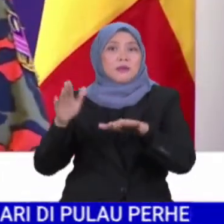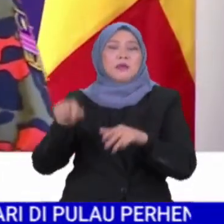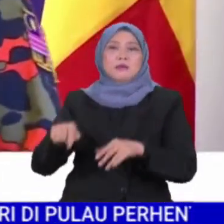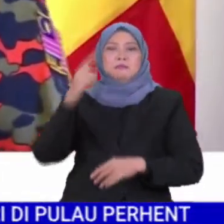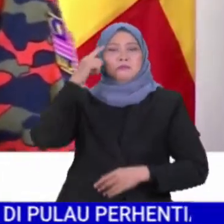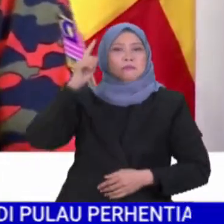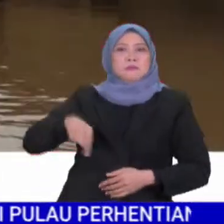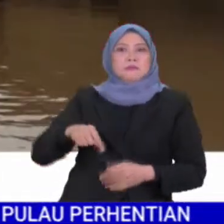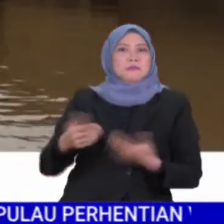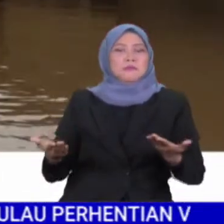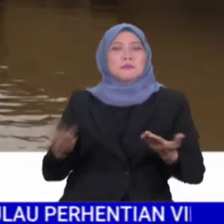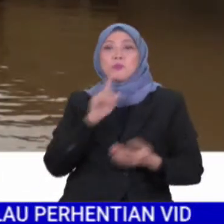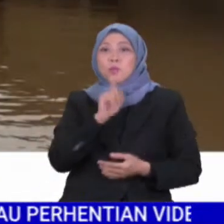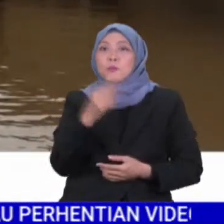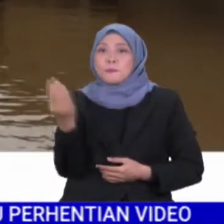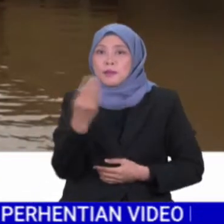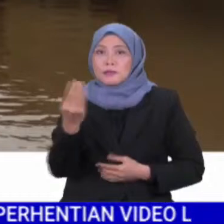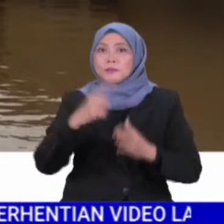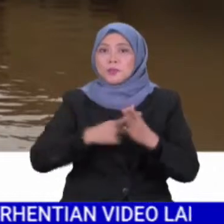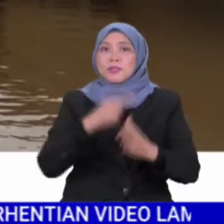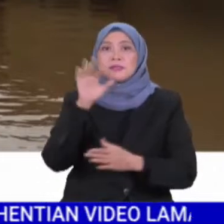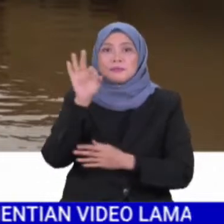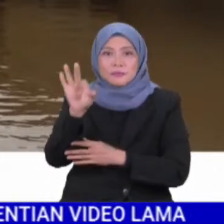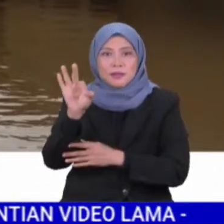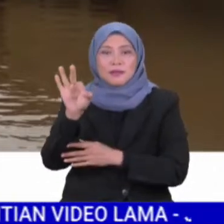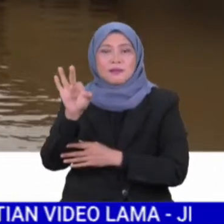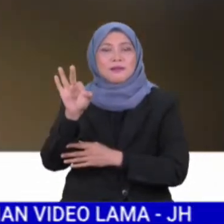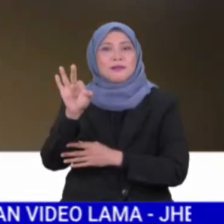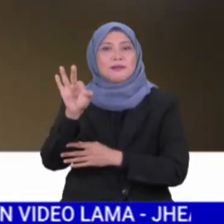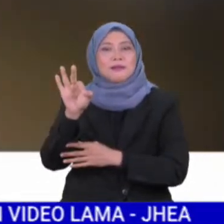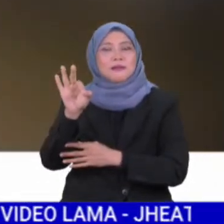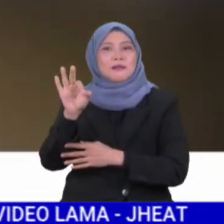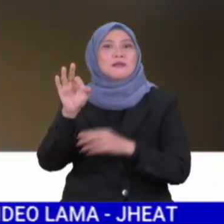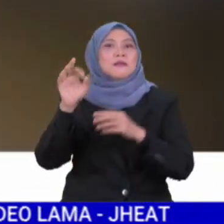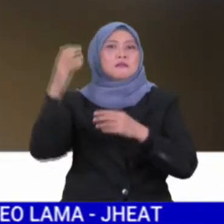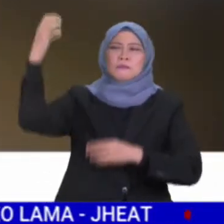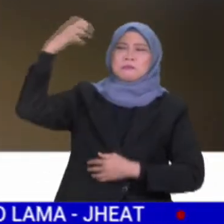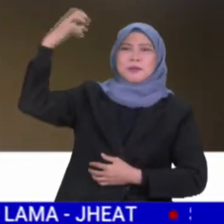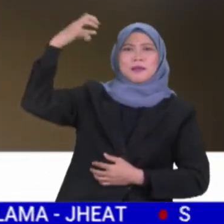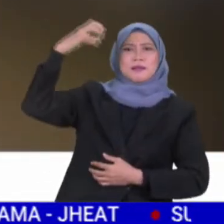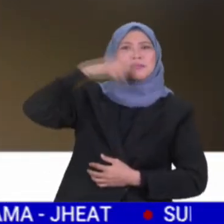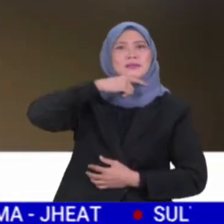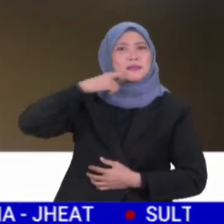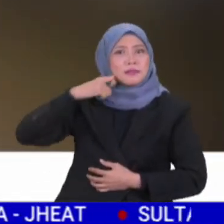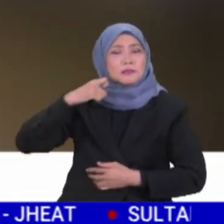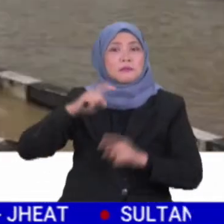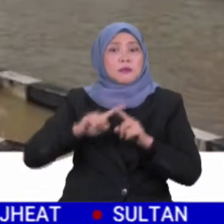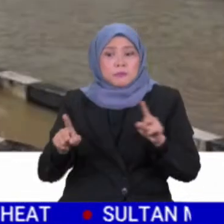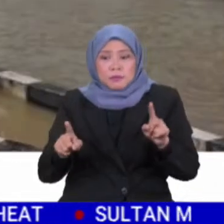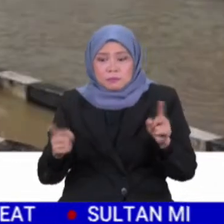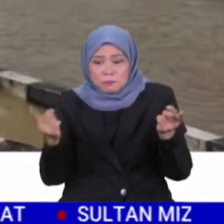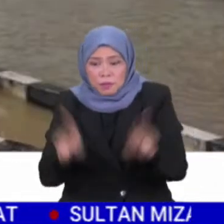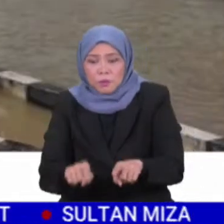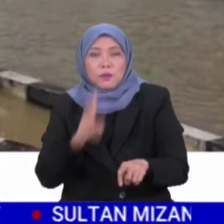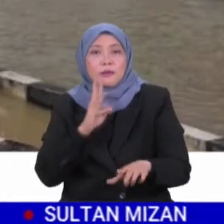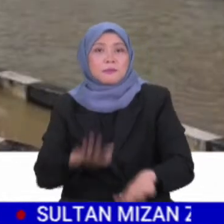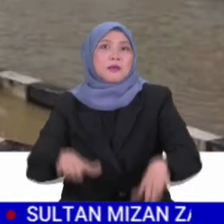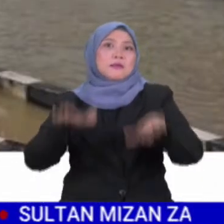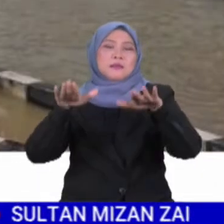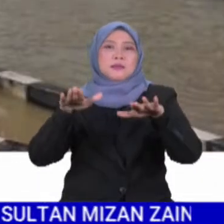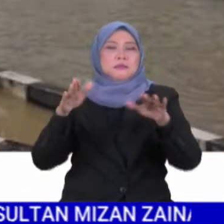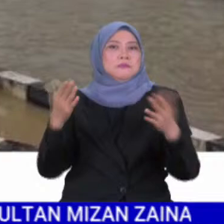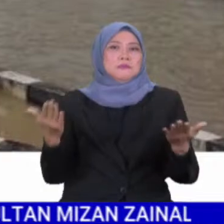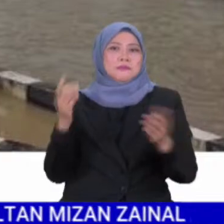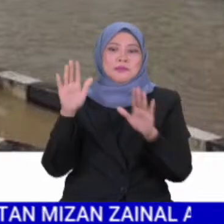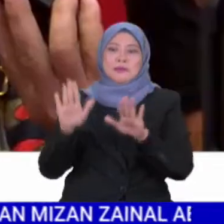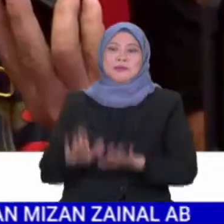luar jangka kerana kebiasaannya pada bulan September ini dijangka musim panas dan kering, namun sebaliknya berlaku kejadian banjir pada